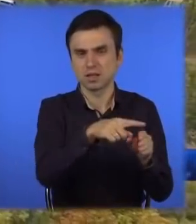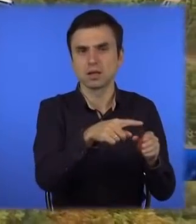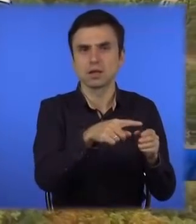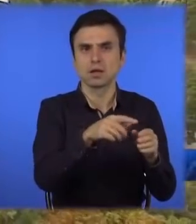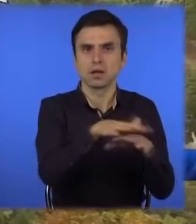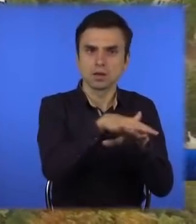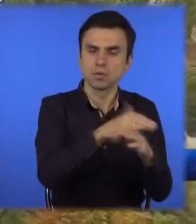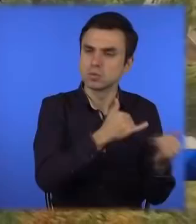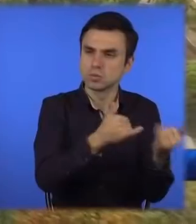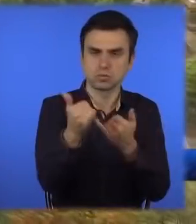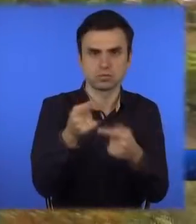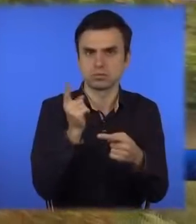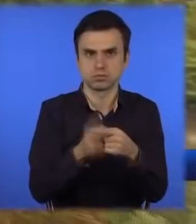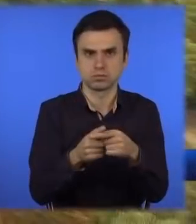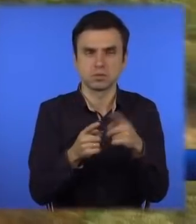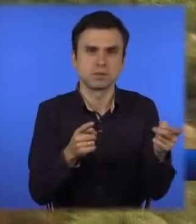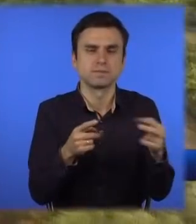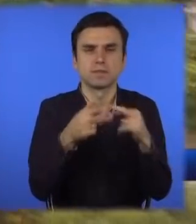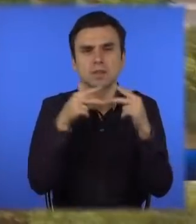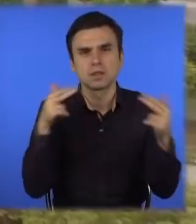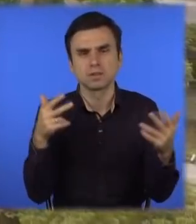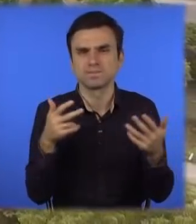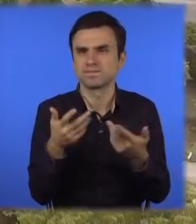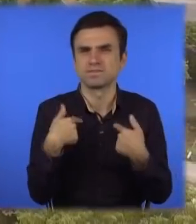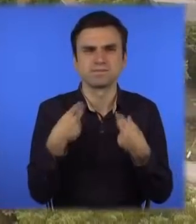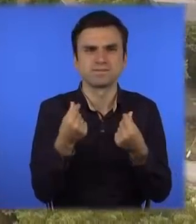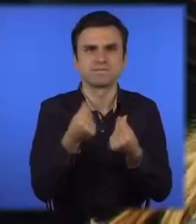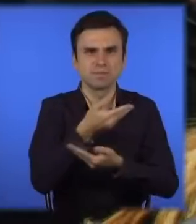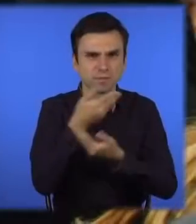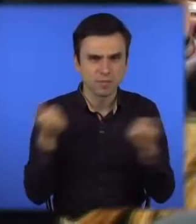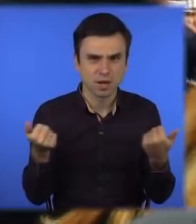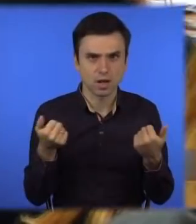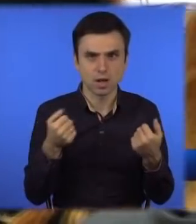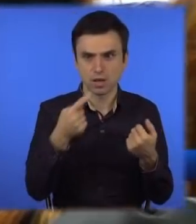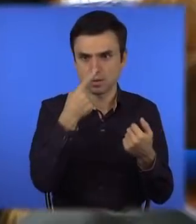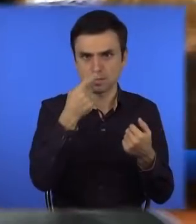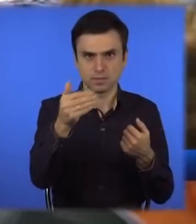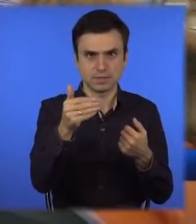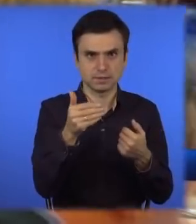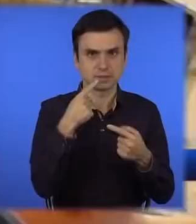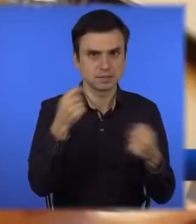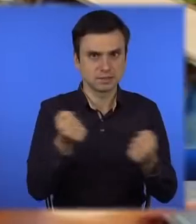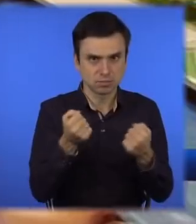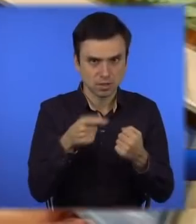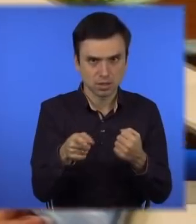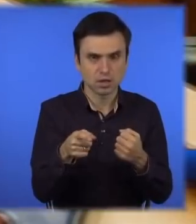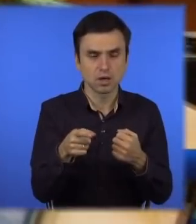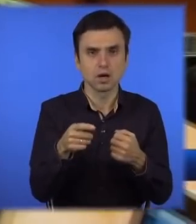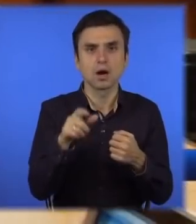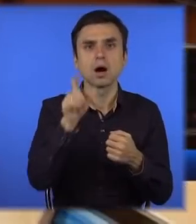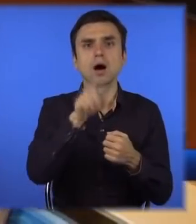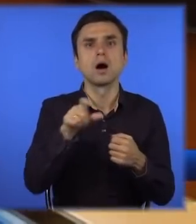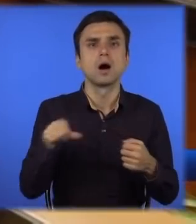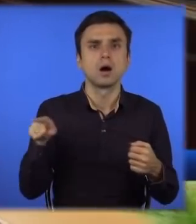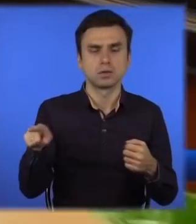до 15% теплової енергії на ресурсах щорічно. Це також дозволить майже на 20% підвищити